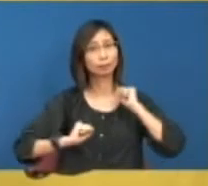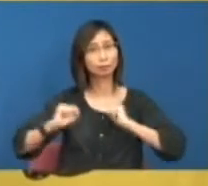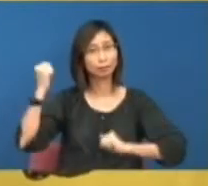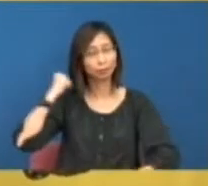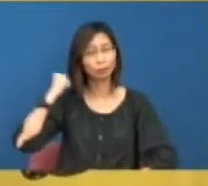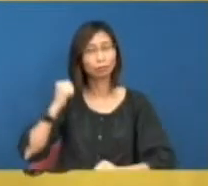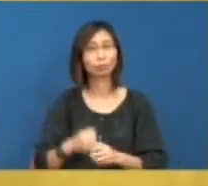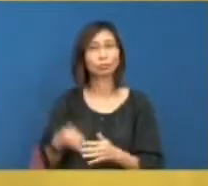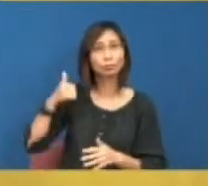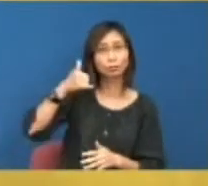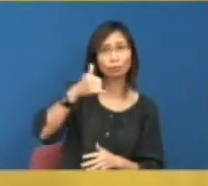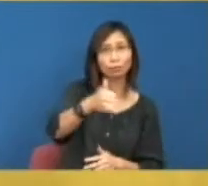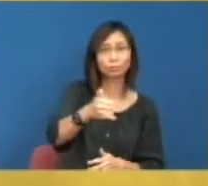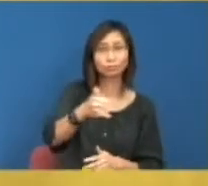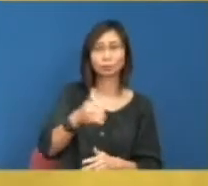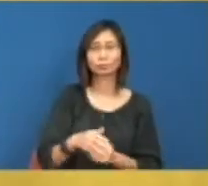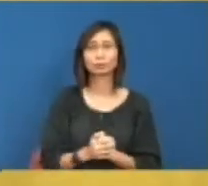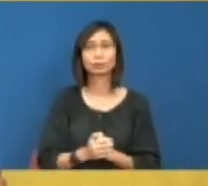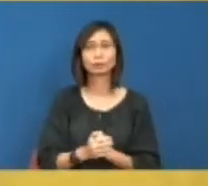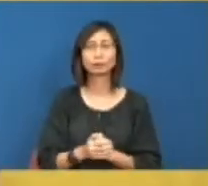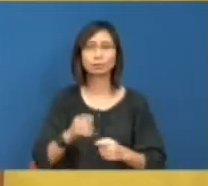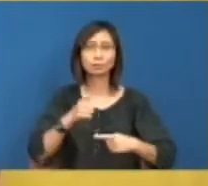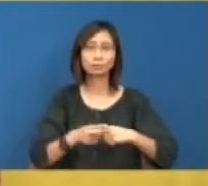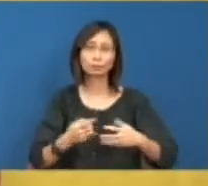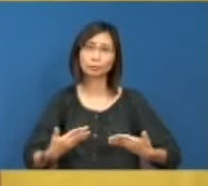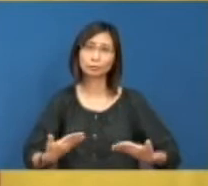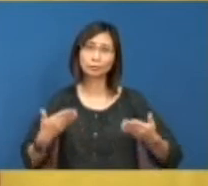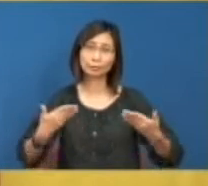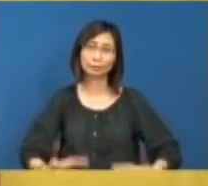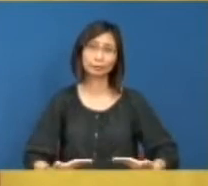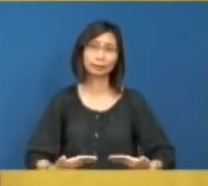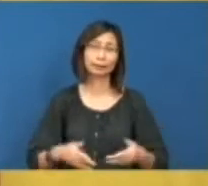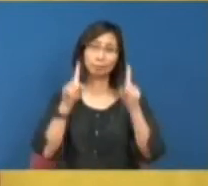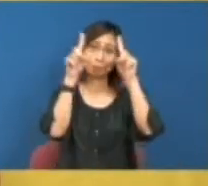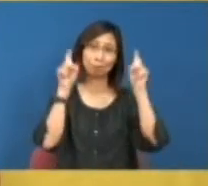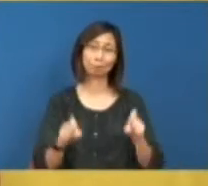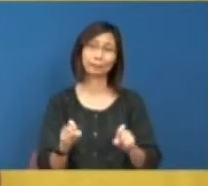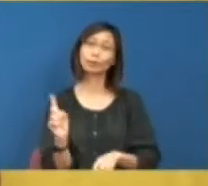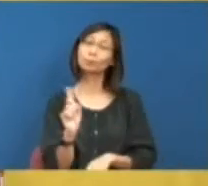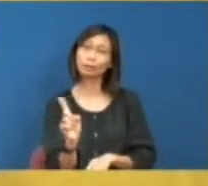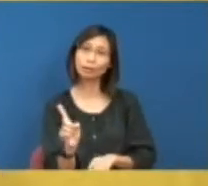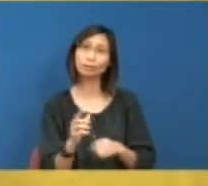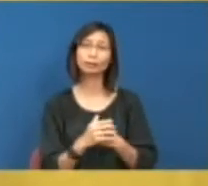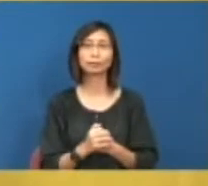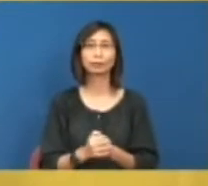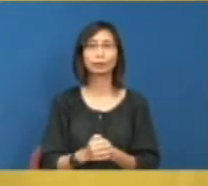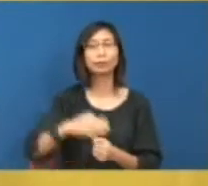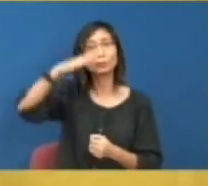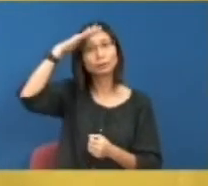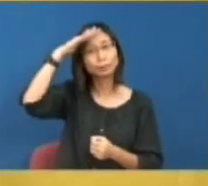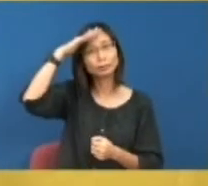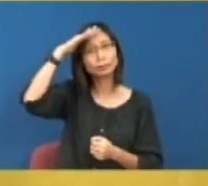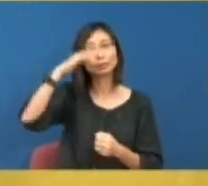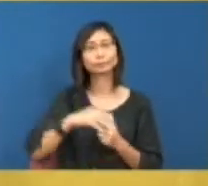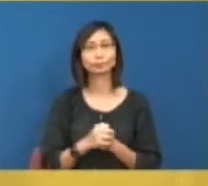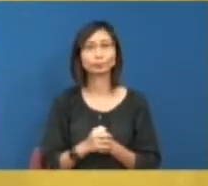依樣。咁所以其實整個問題嘅重心係在於咩呢？就係話呢個警察係極